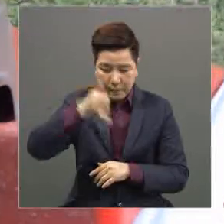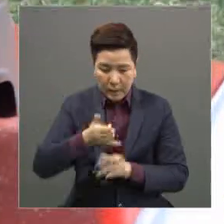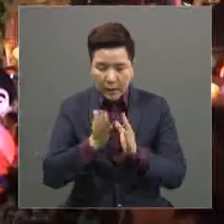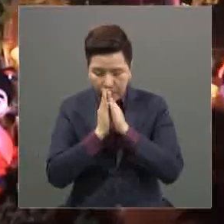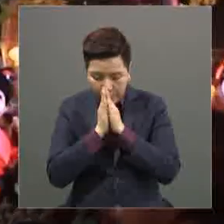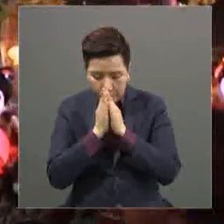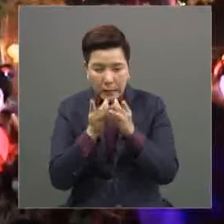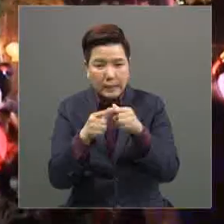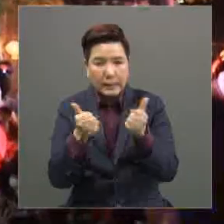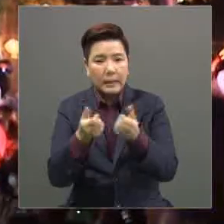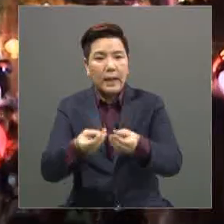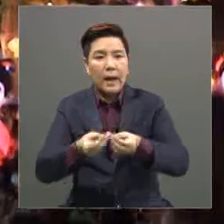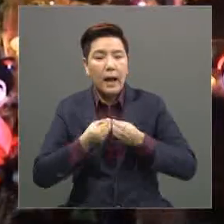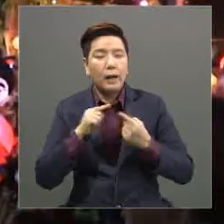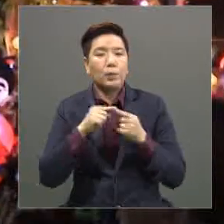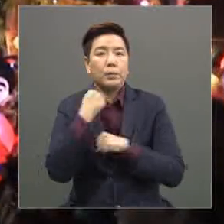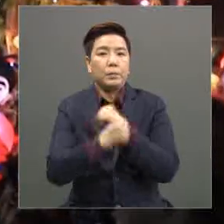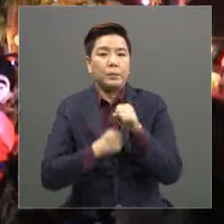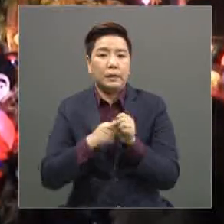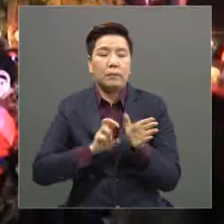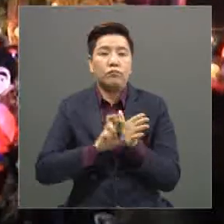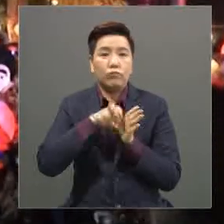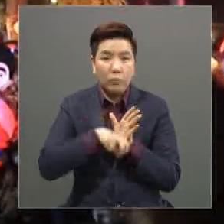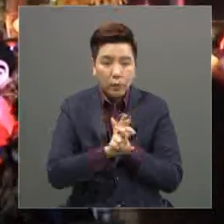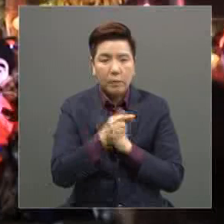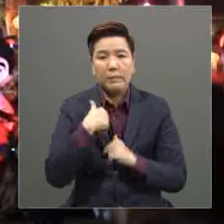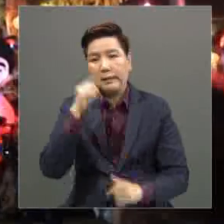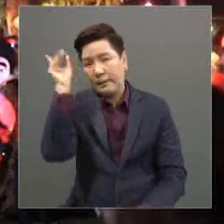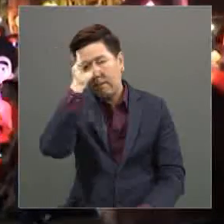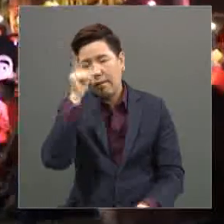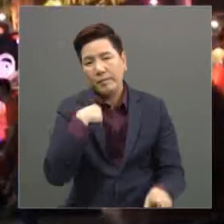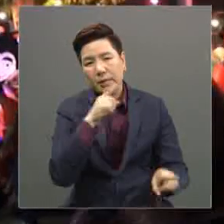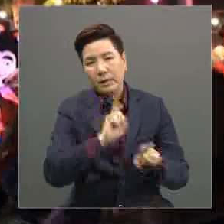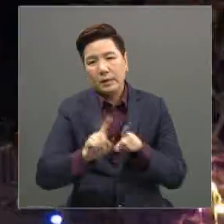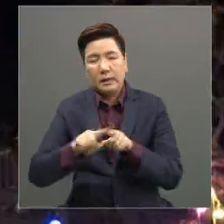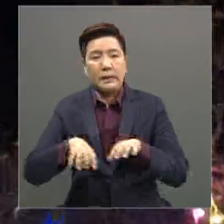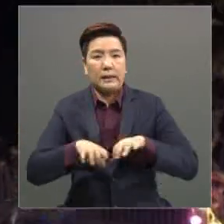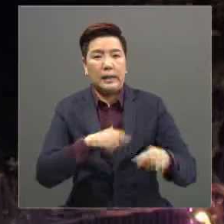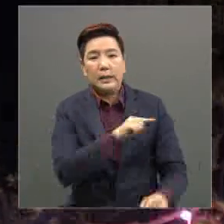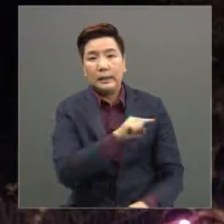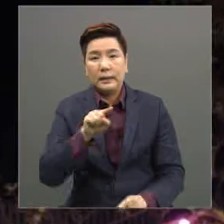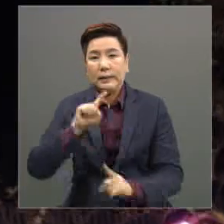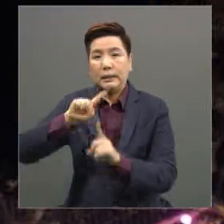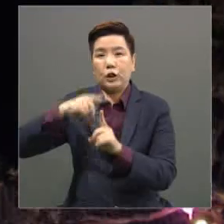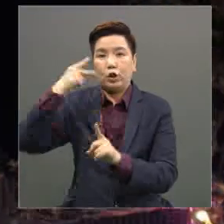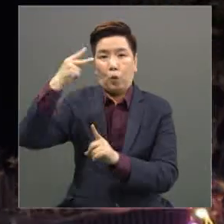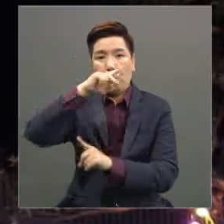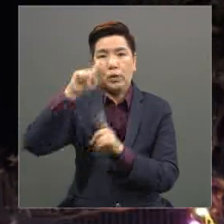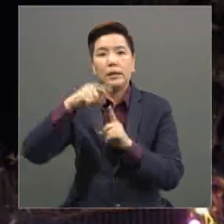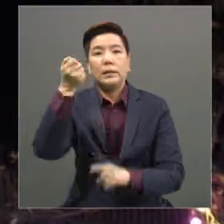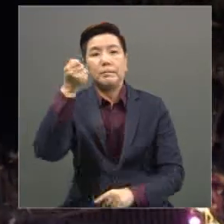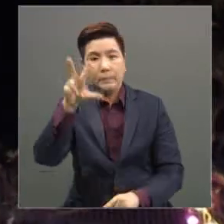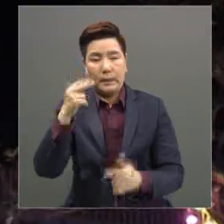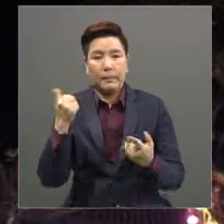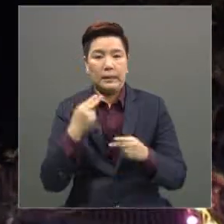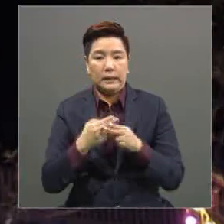งคลในปีมังกรการแสดงคอนเสิร์ตครับจากศิลปินนักร้องชื่อดังงานเนี่ยจัดไปจนถึง13กุมภาพันธ์นะครับน